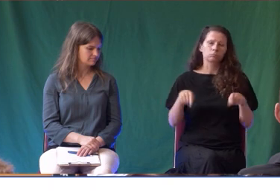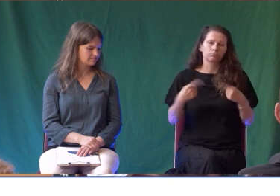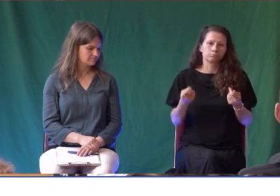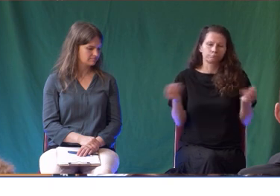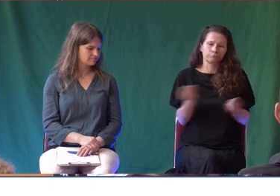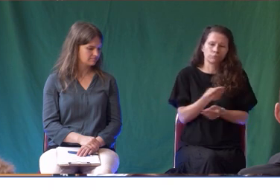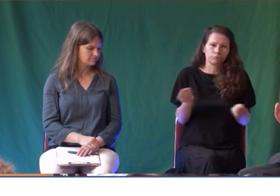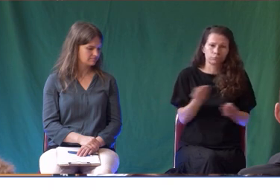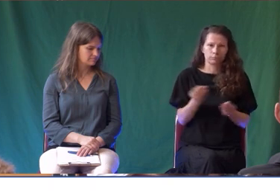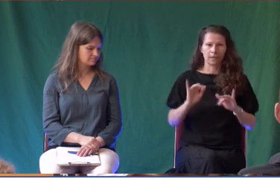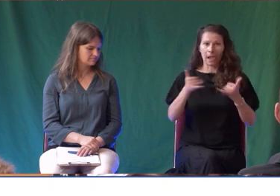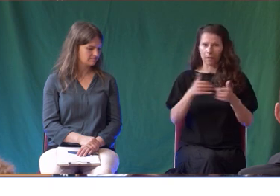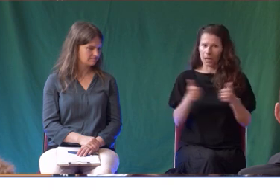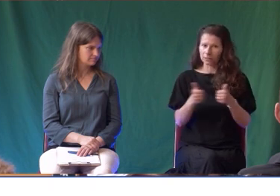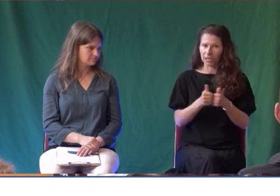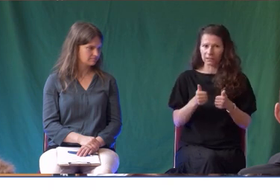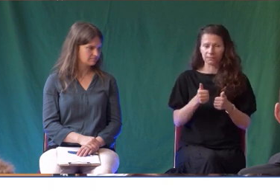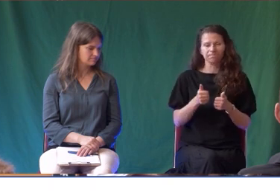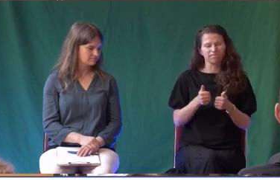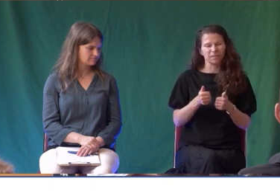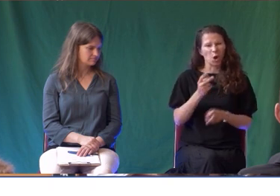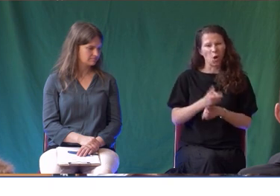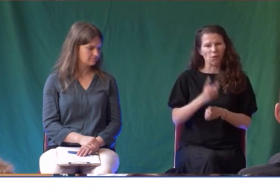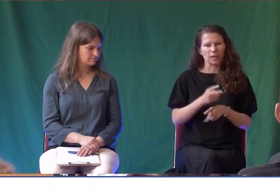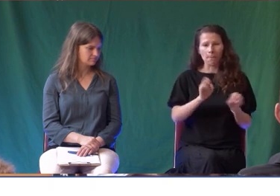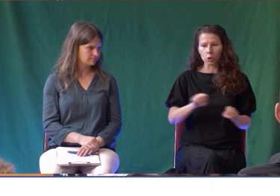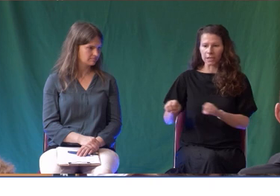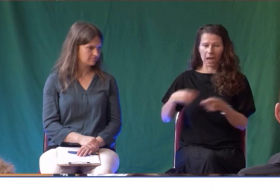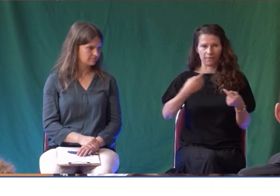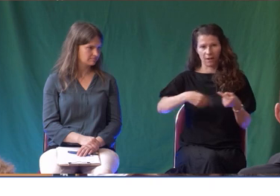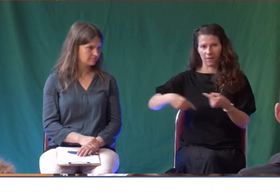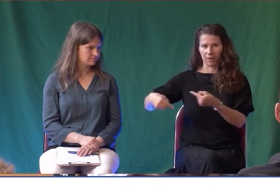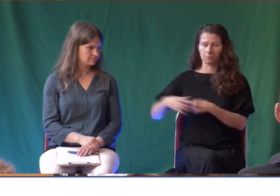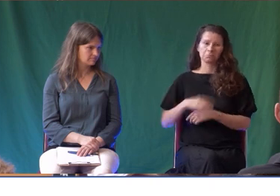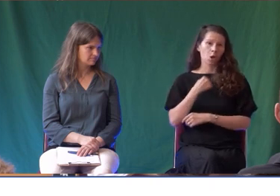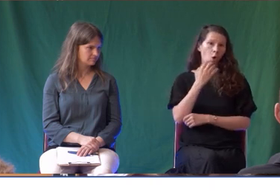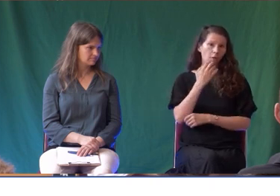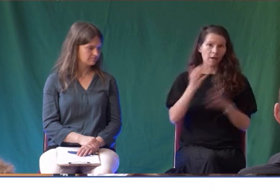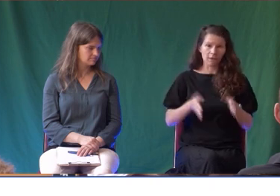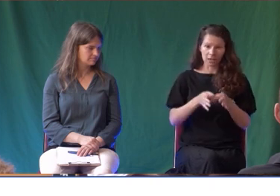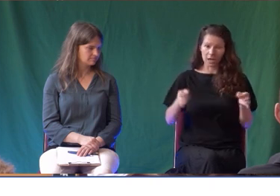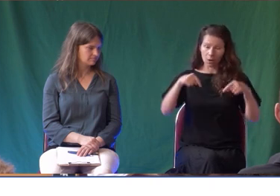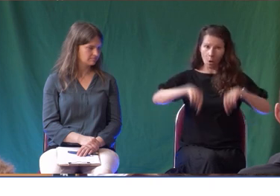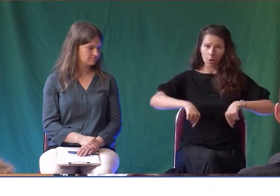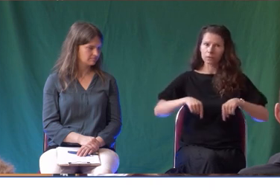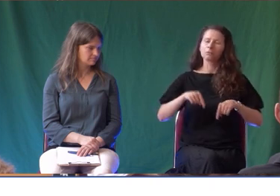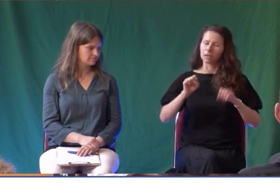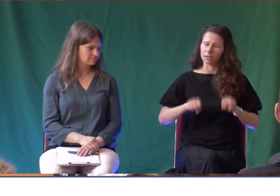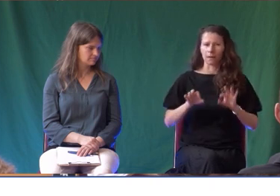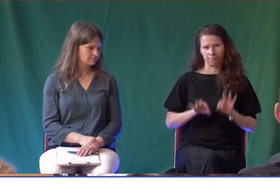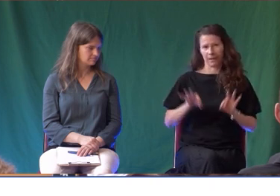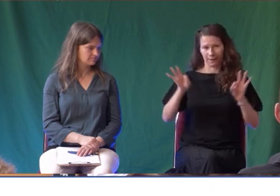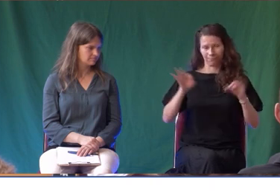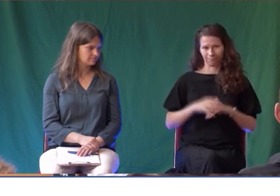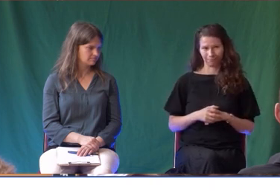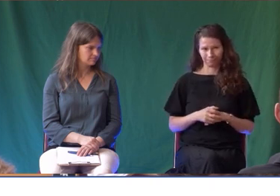elternassistenz an Möglichkeiten ich hoffe der Fachtag heute kann Dinge verbessern ich denke